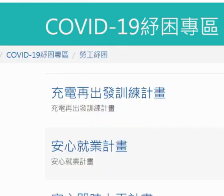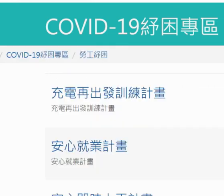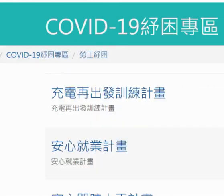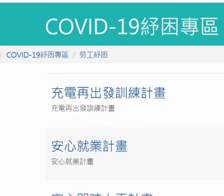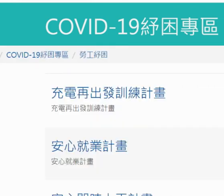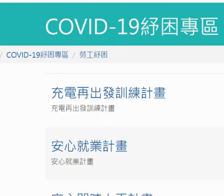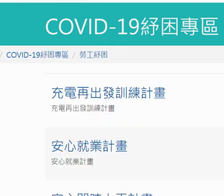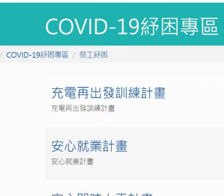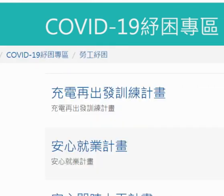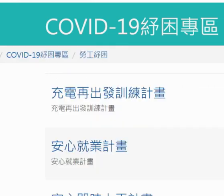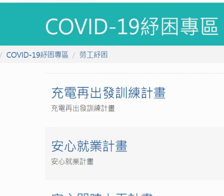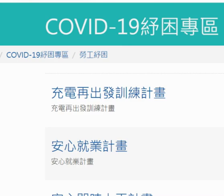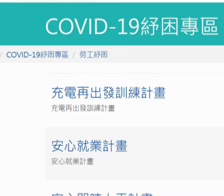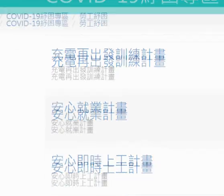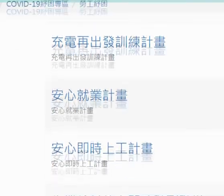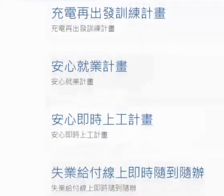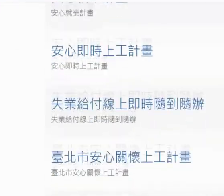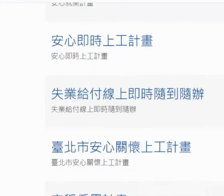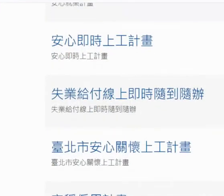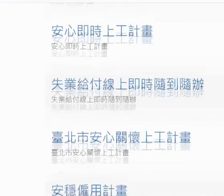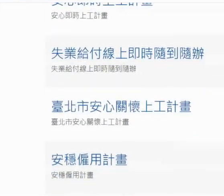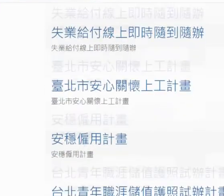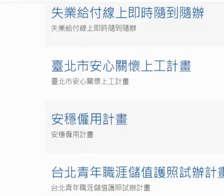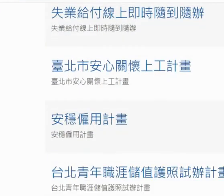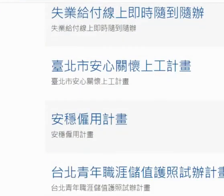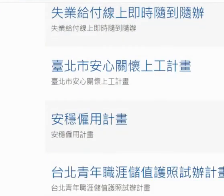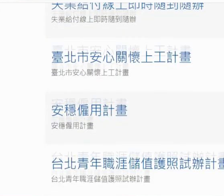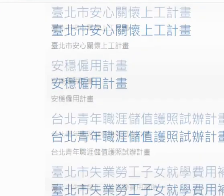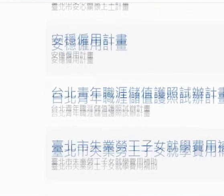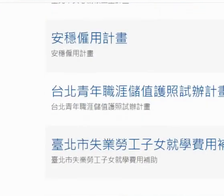者，则可以到台北市政府市民服务大